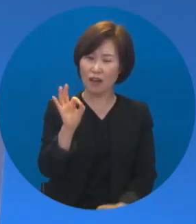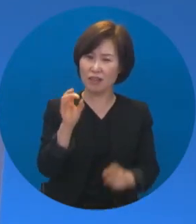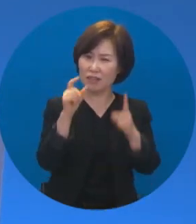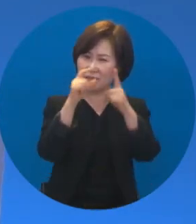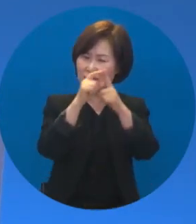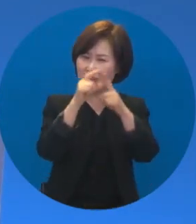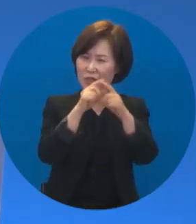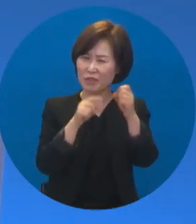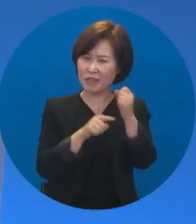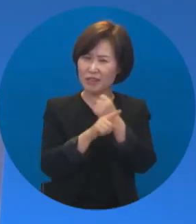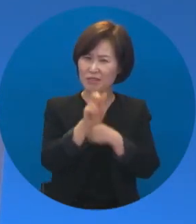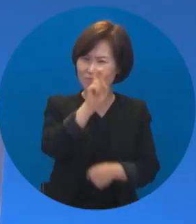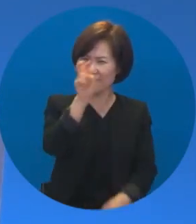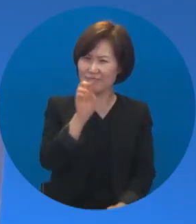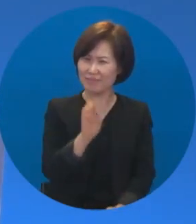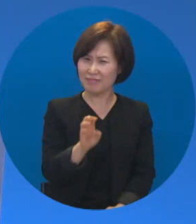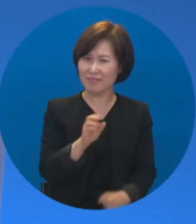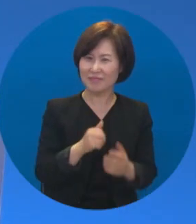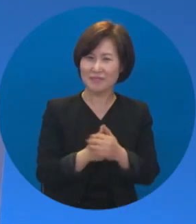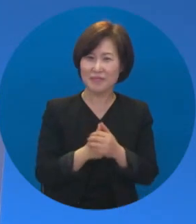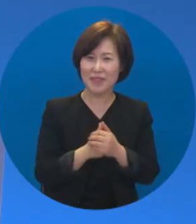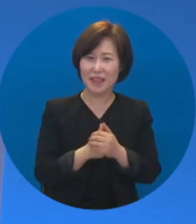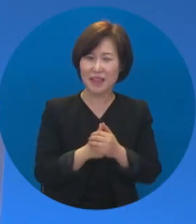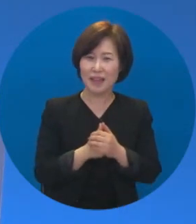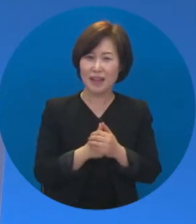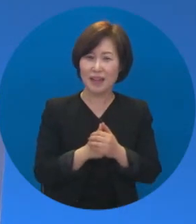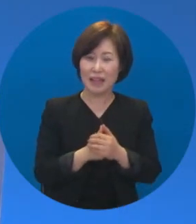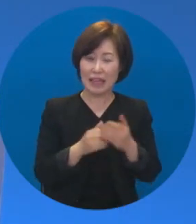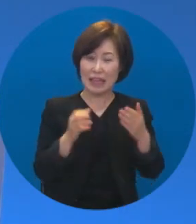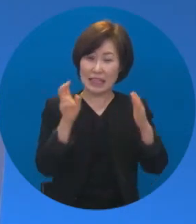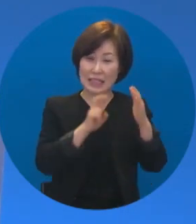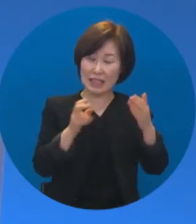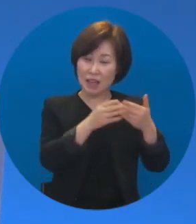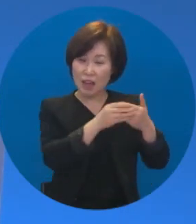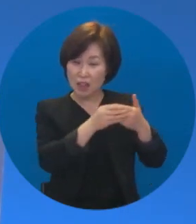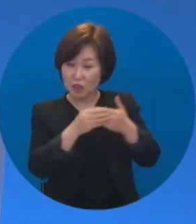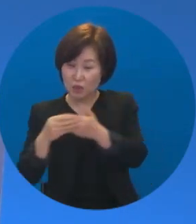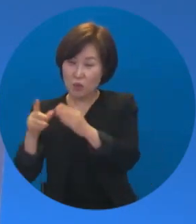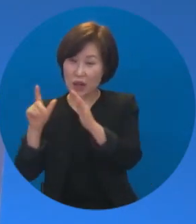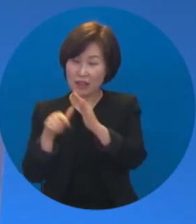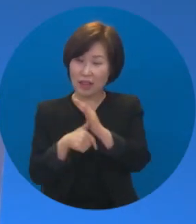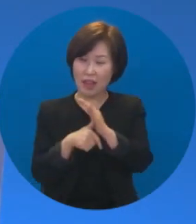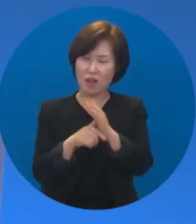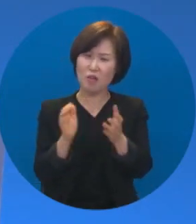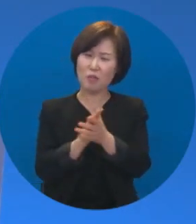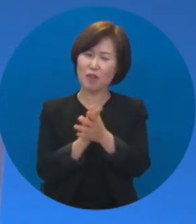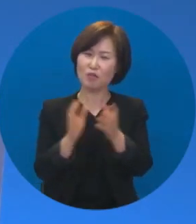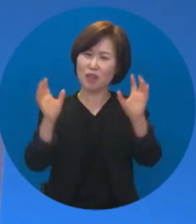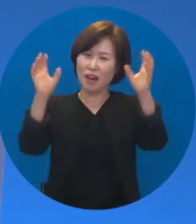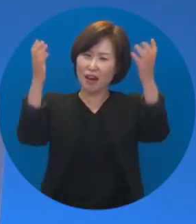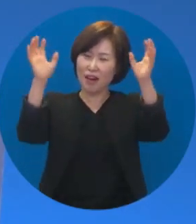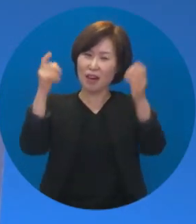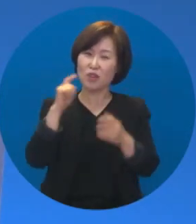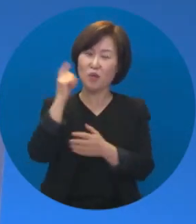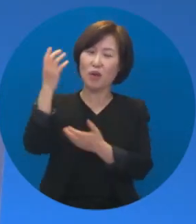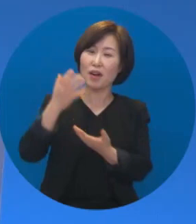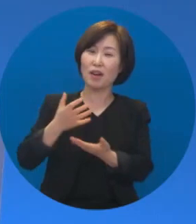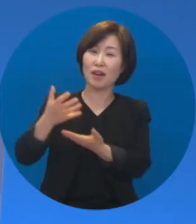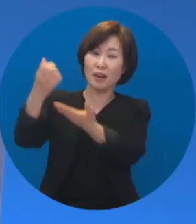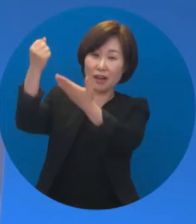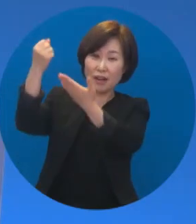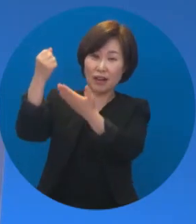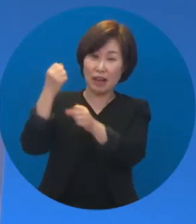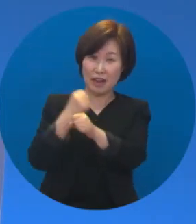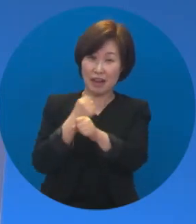그게 뭘까? 제가 찬양 인도하면서 우리 박수로 하나님께 영광을 돌립시다. 우리 오늘도 그렇게 예배 드렸는데요. 막